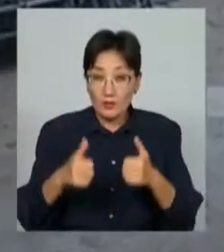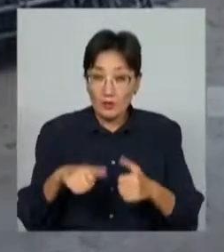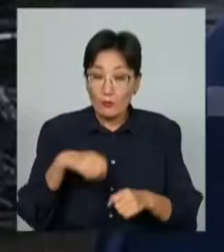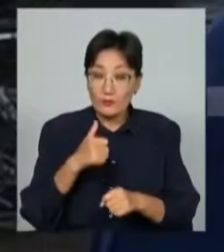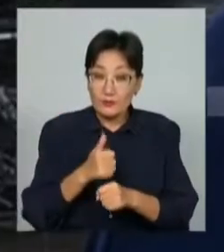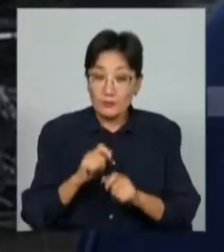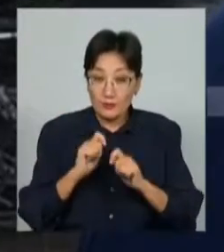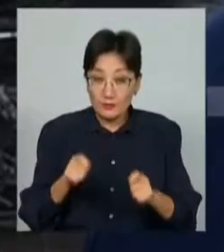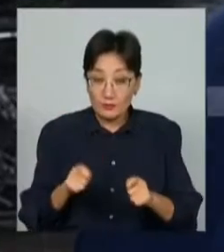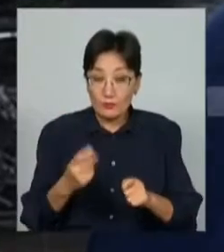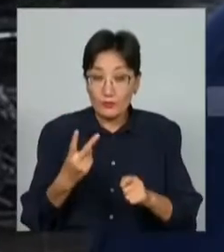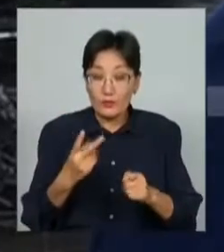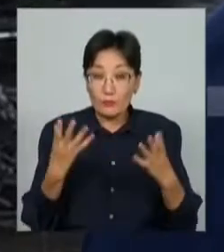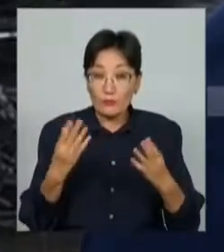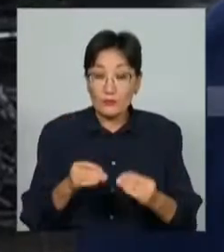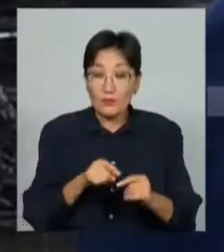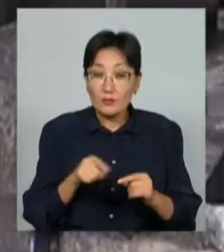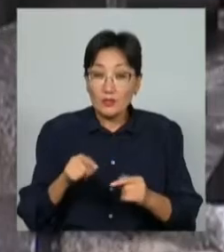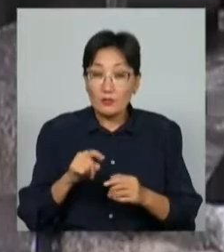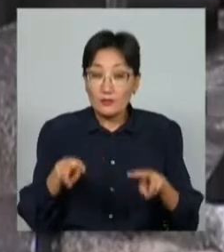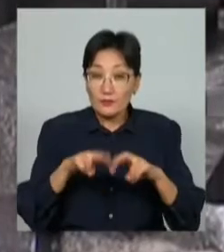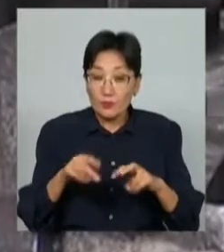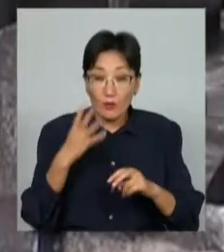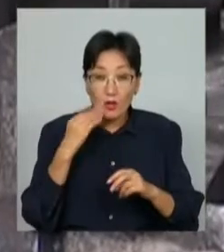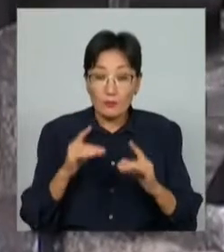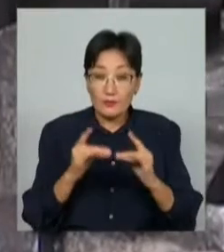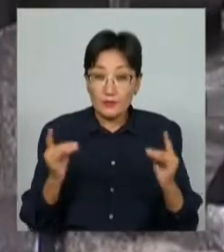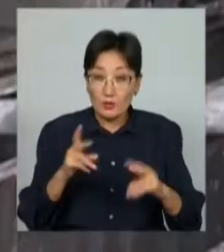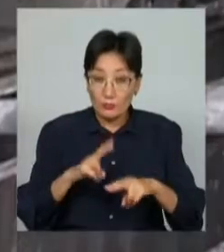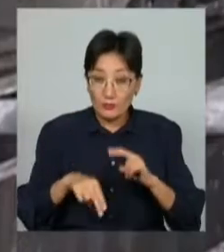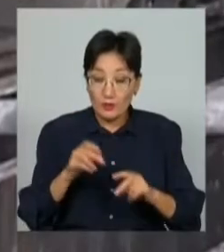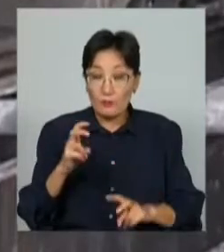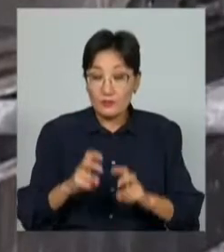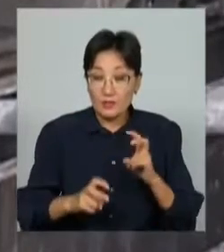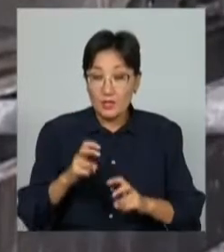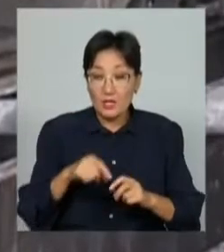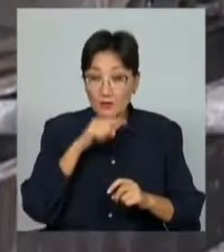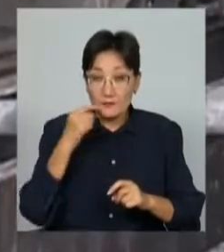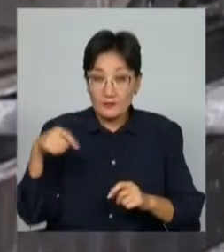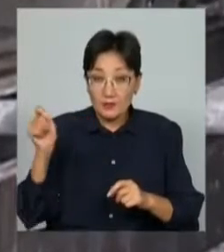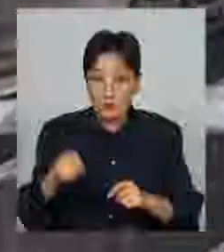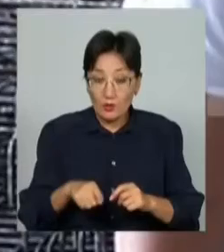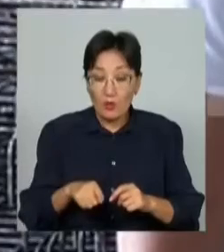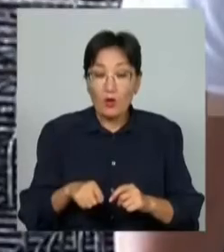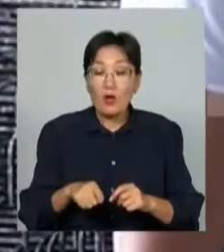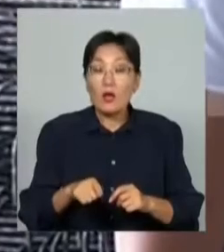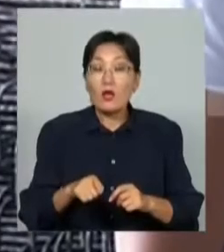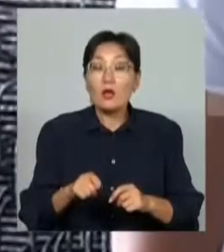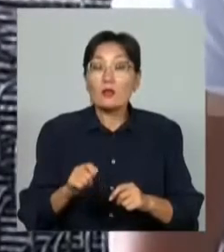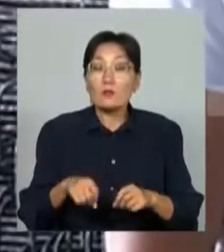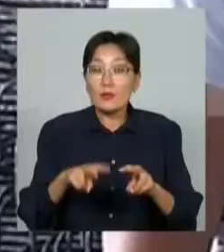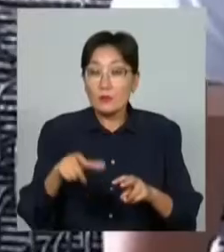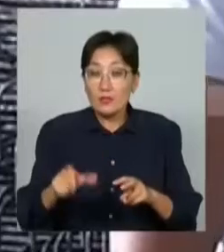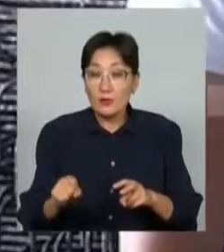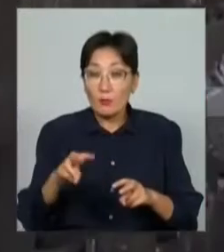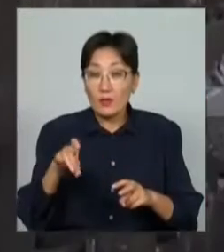негізде беріледі. Екінші күн қатарынан тексеріліп жатқан Алматы көпір құрылымдары зауытына ресейден келген доцент Мария Юрасова